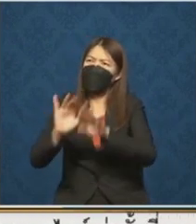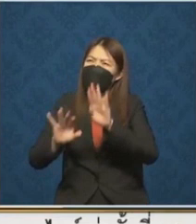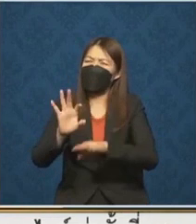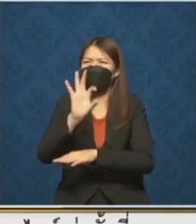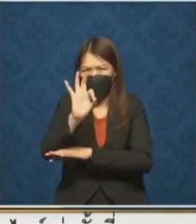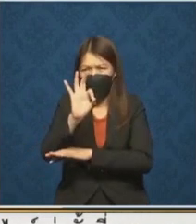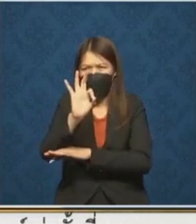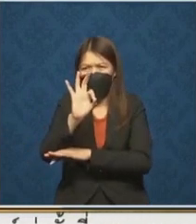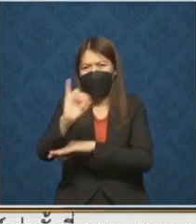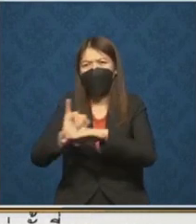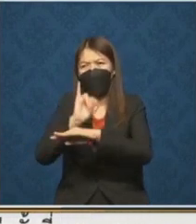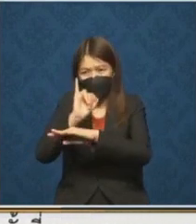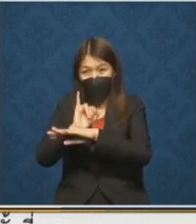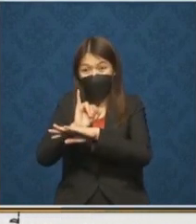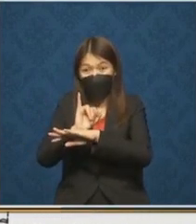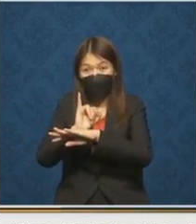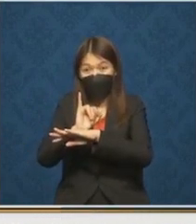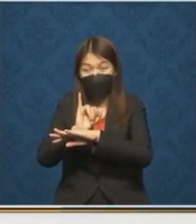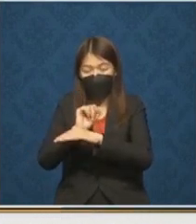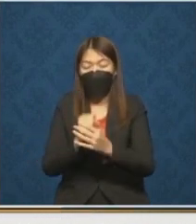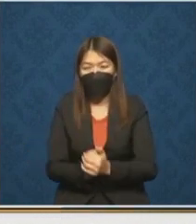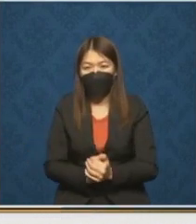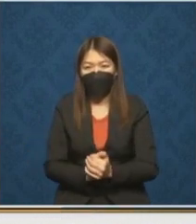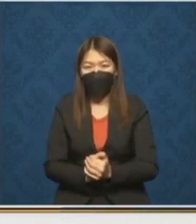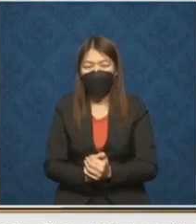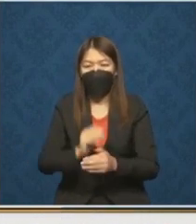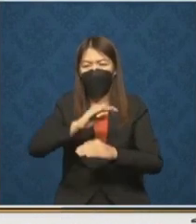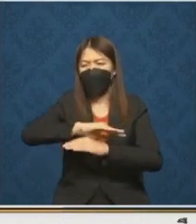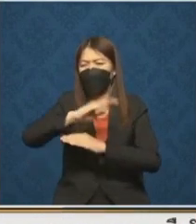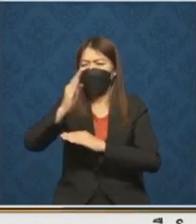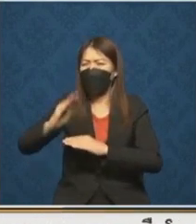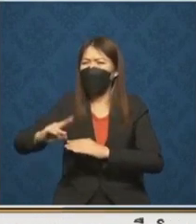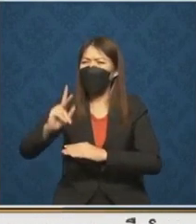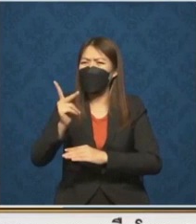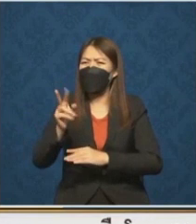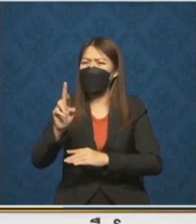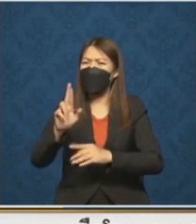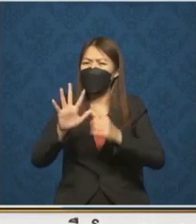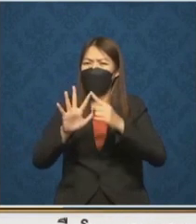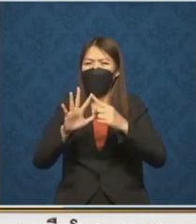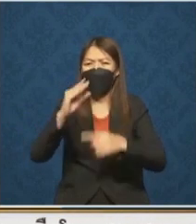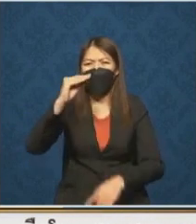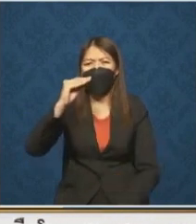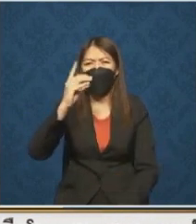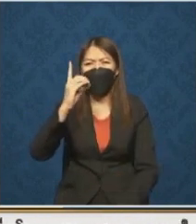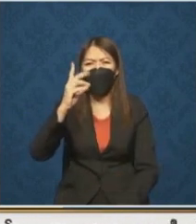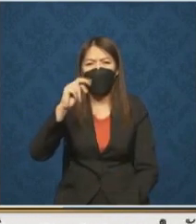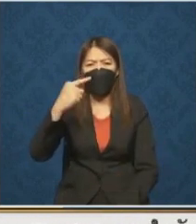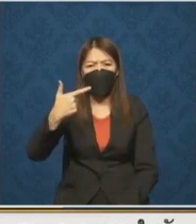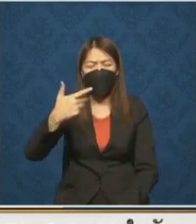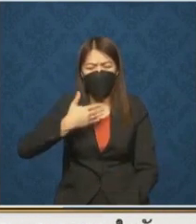1 ไ่ ในพื้นที่ที่ดินเขากระโดงที่ผมเคยอภิปลายไปแล้ว อันนี้เปเรื่องใหม่